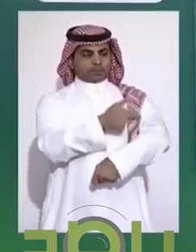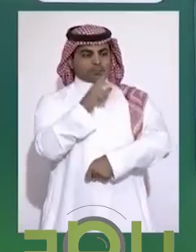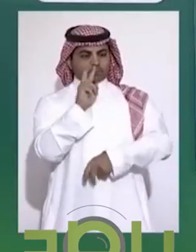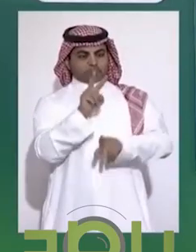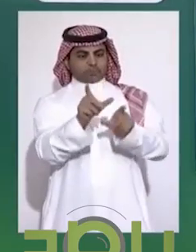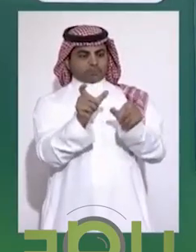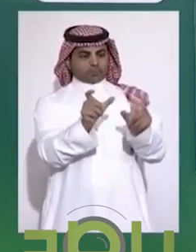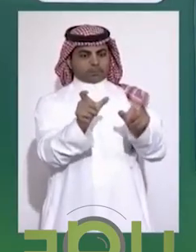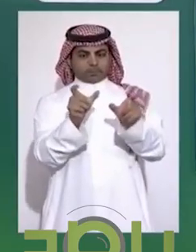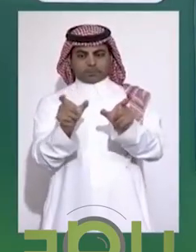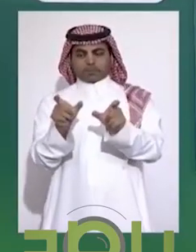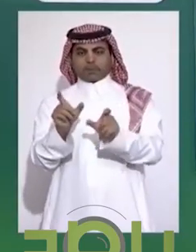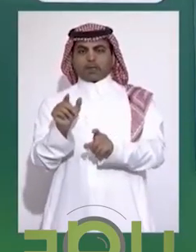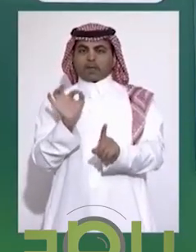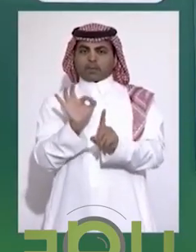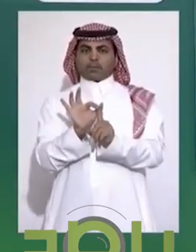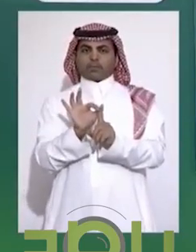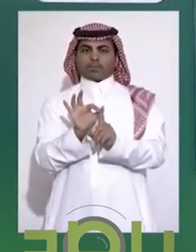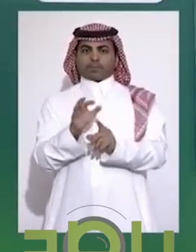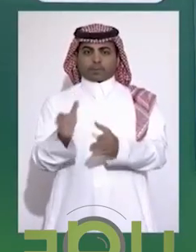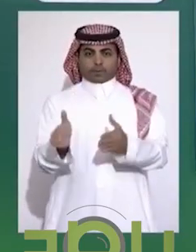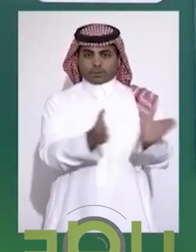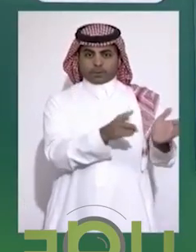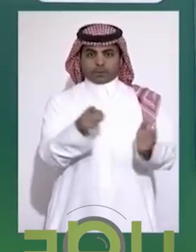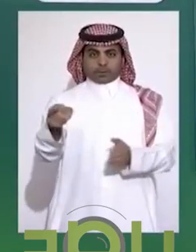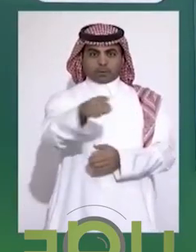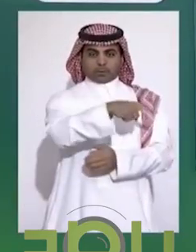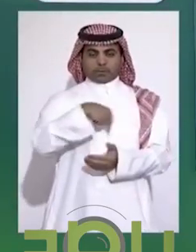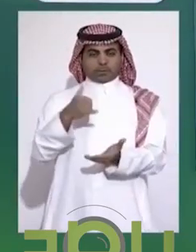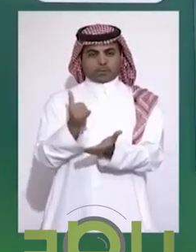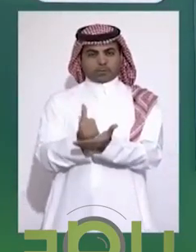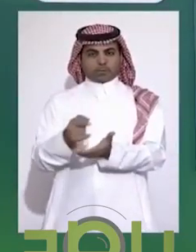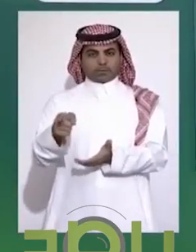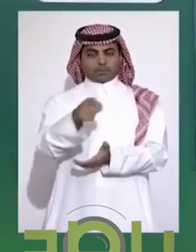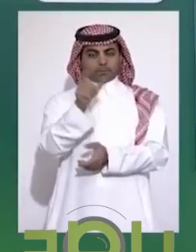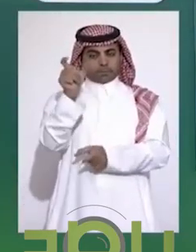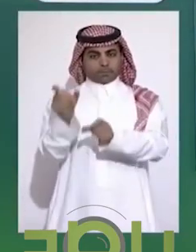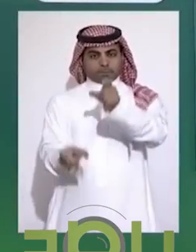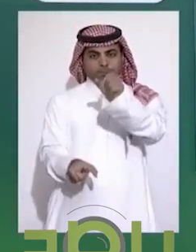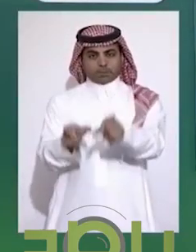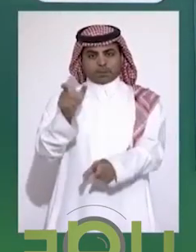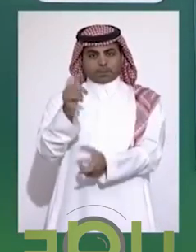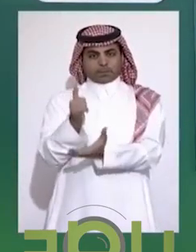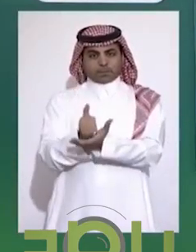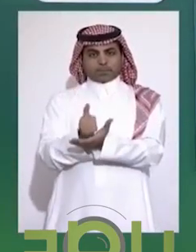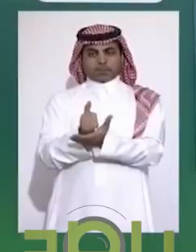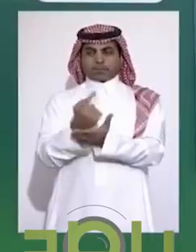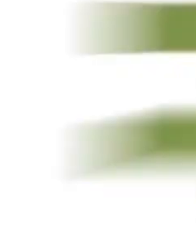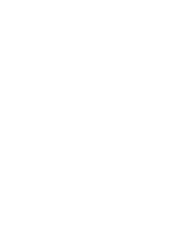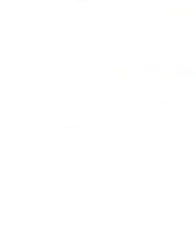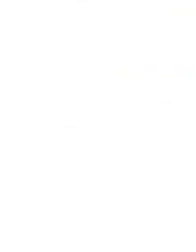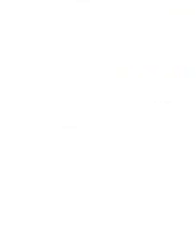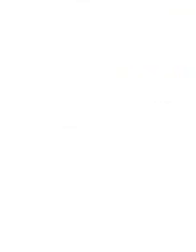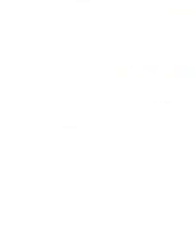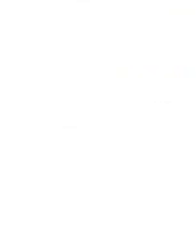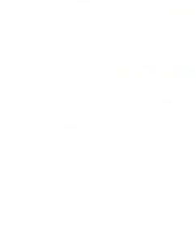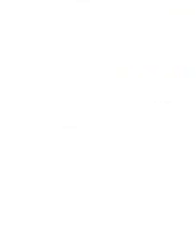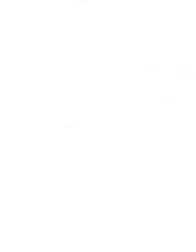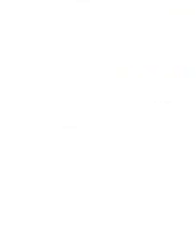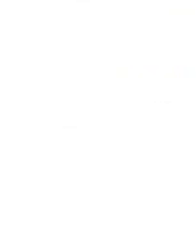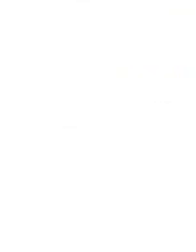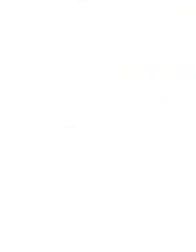الجميع لاستشعار مسؤولياتهم الفردية والالتزام بالتوجيهات والتقيد بإجراءات العزل تحقيقا للمصلحة العامة.